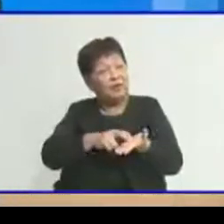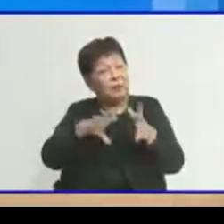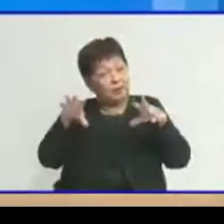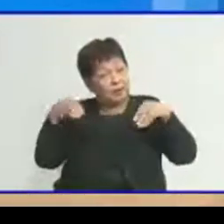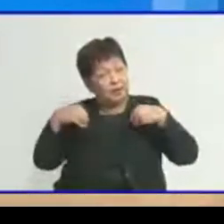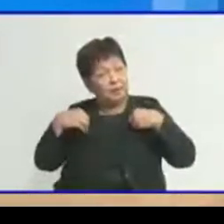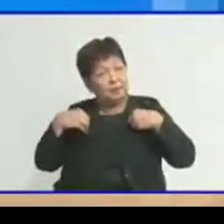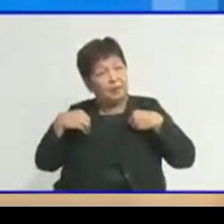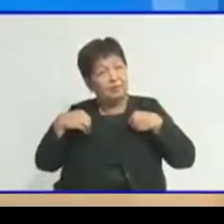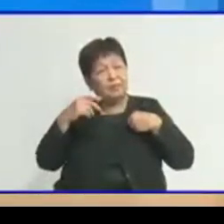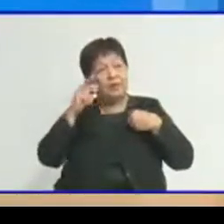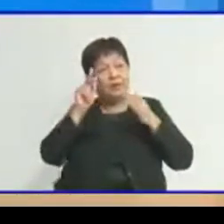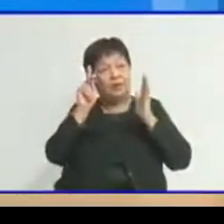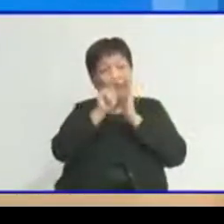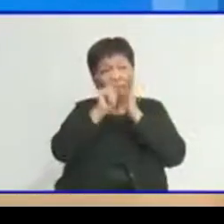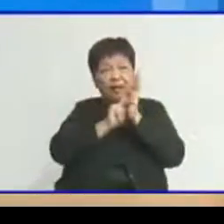and I really have to